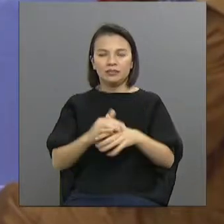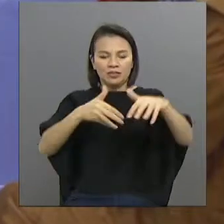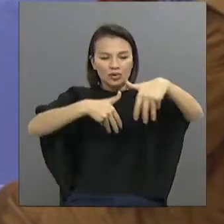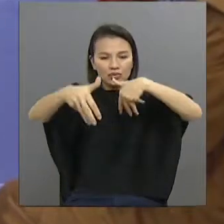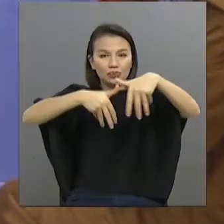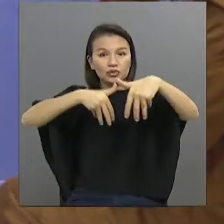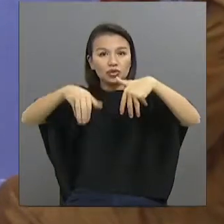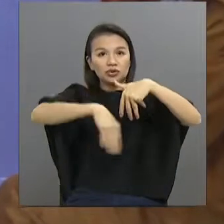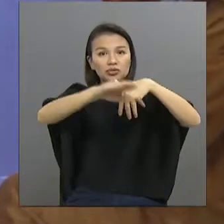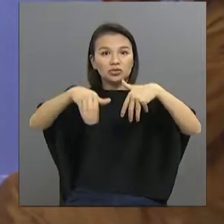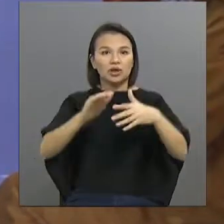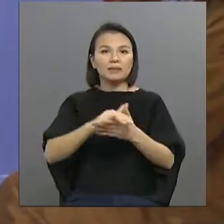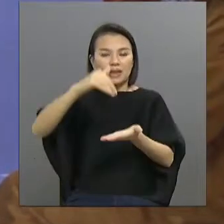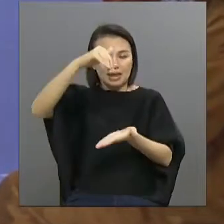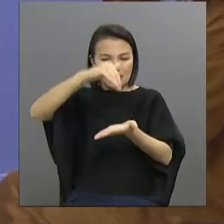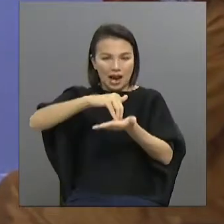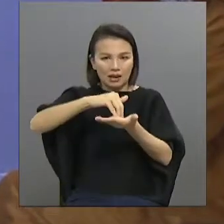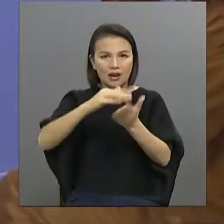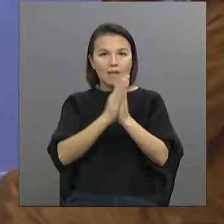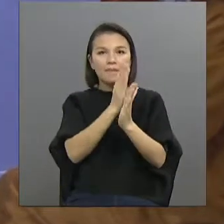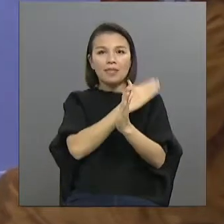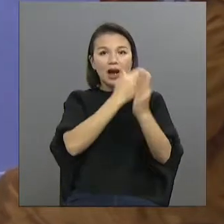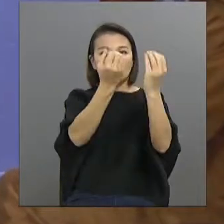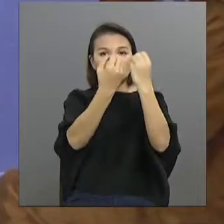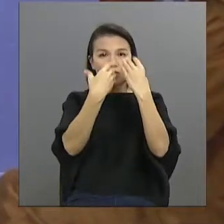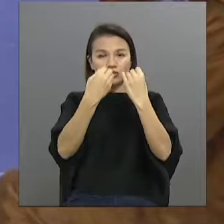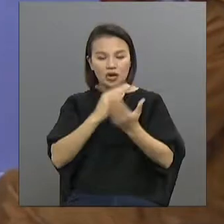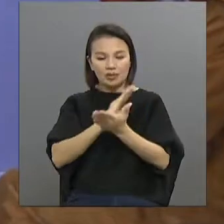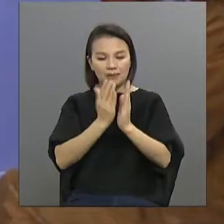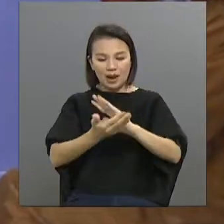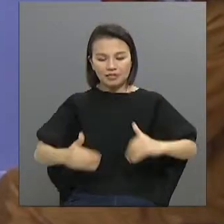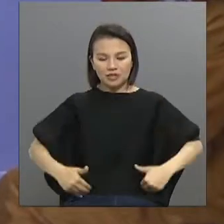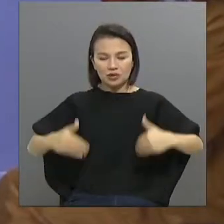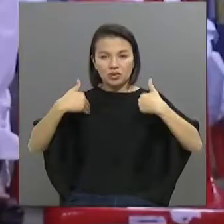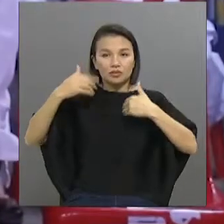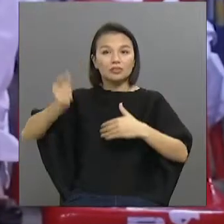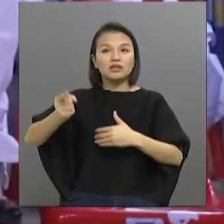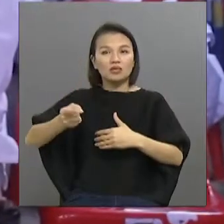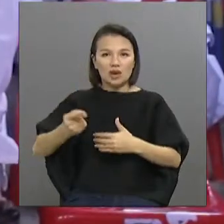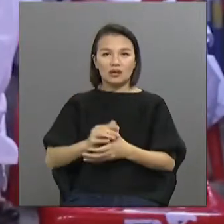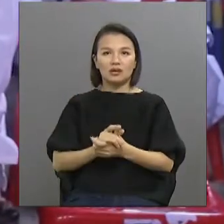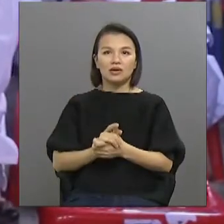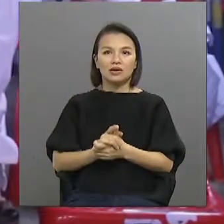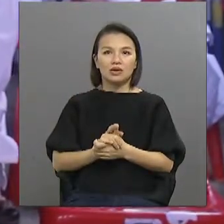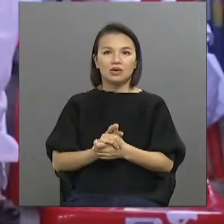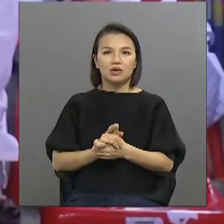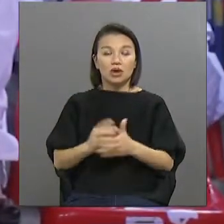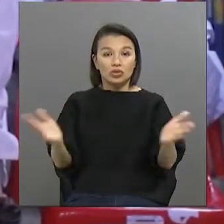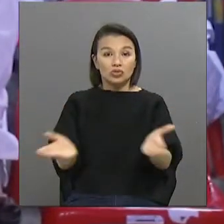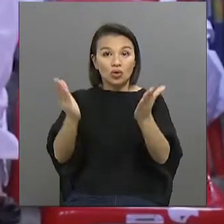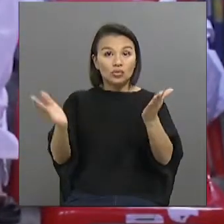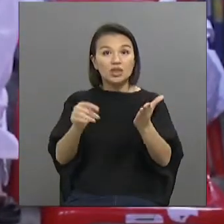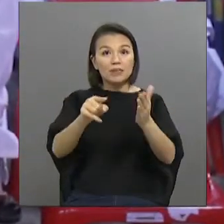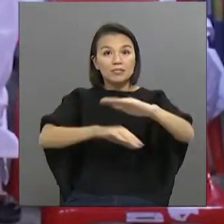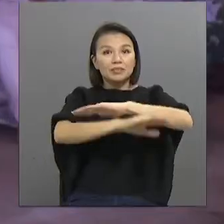านนำหลักธรรมที่ได้ไปปรับใช้ในการดำเนินชีวิตประจำวันด้วยการเสริมสร้างพื้นฐ